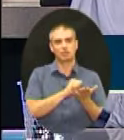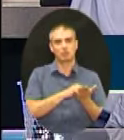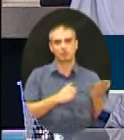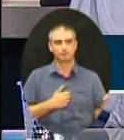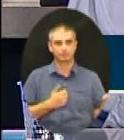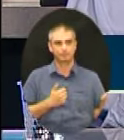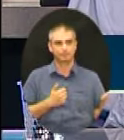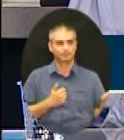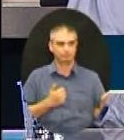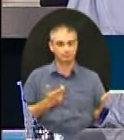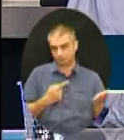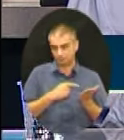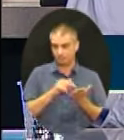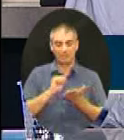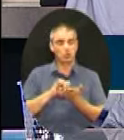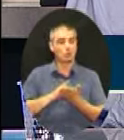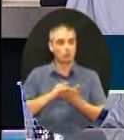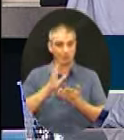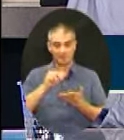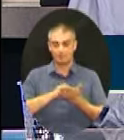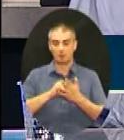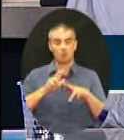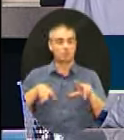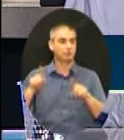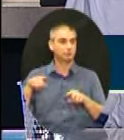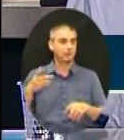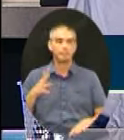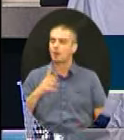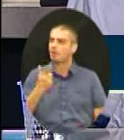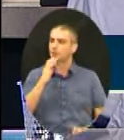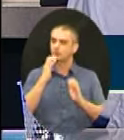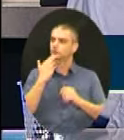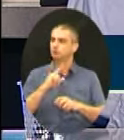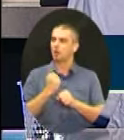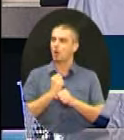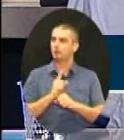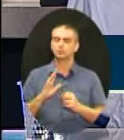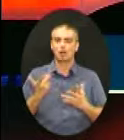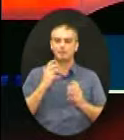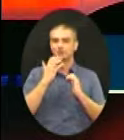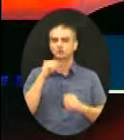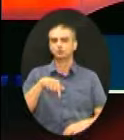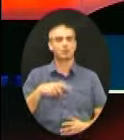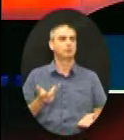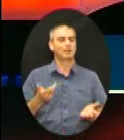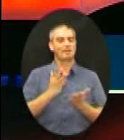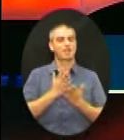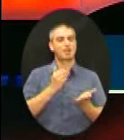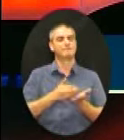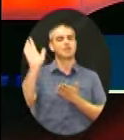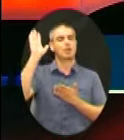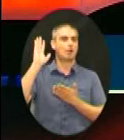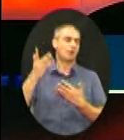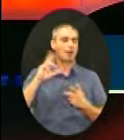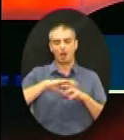הגדולים שזה הניו יורק טיים וגם הארץ לפעמים אז אוקיי אז למה התקשורת הישראלית לא עושה את זה למה התקשורת הישראלית רבותיי ויטרה לצורך